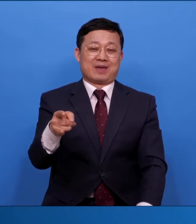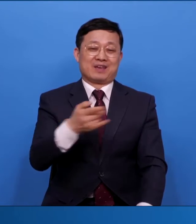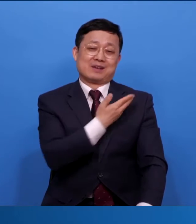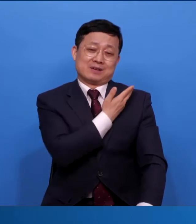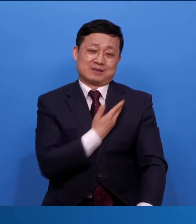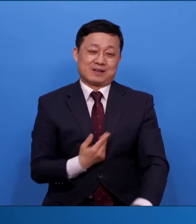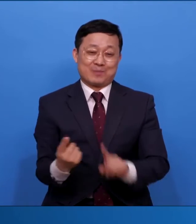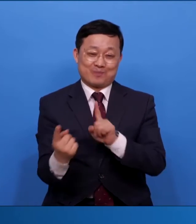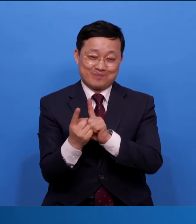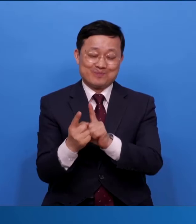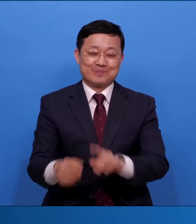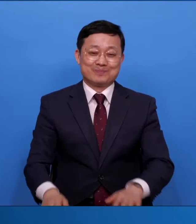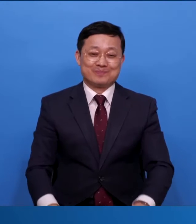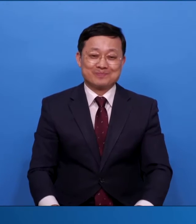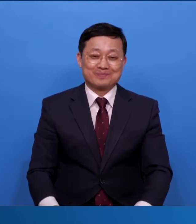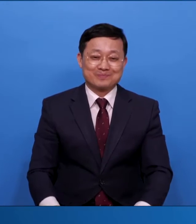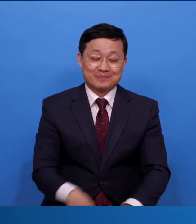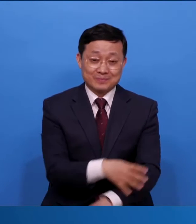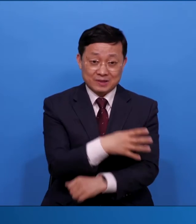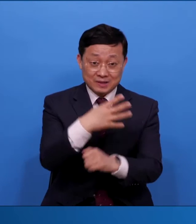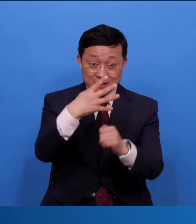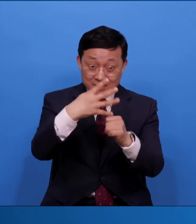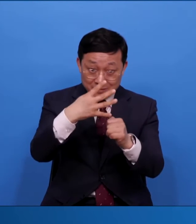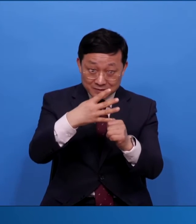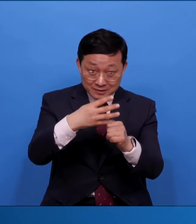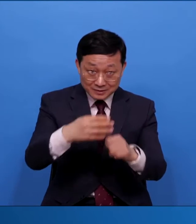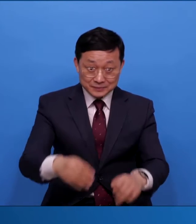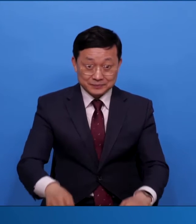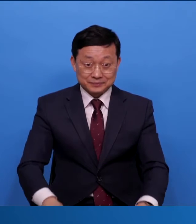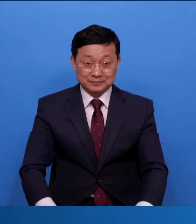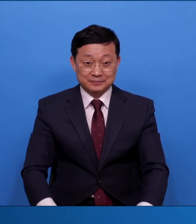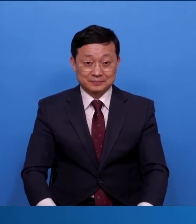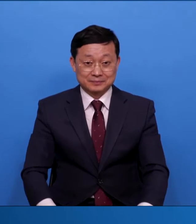하나님은 전도 문을 막는 것처럼 보였지만은